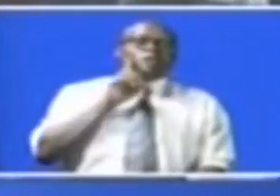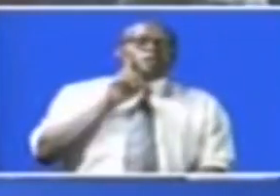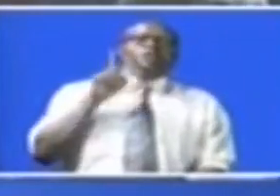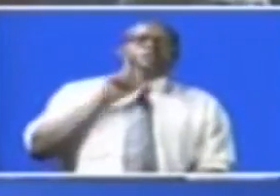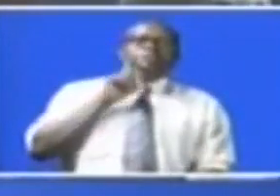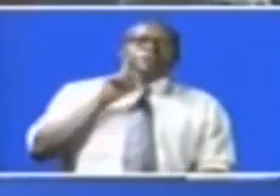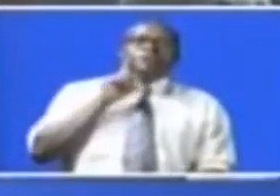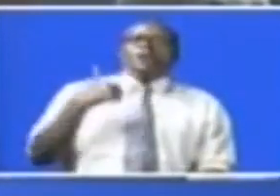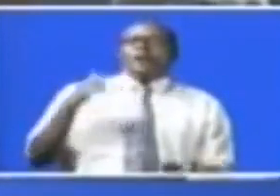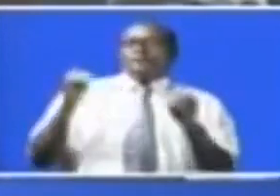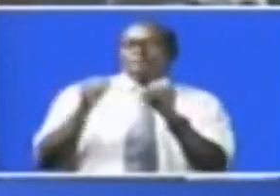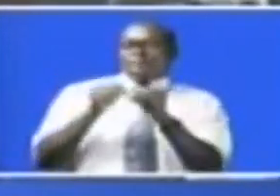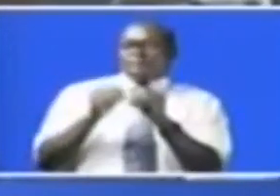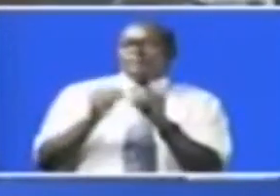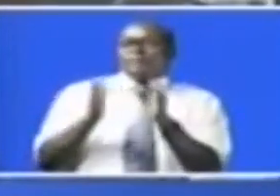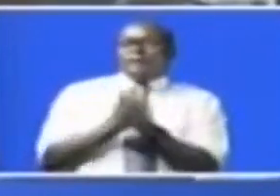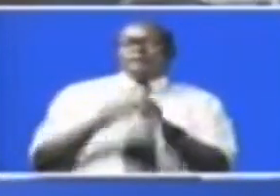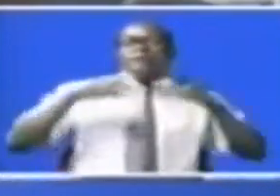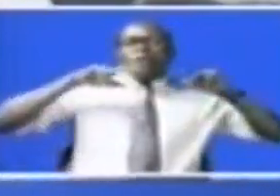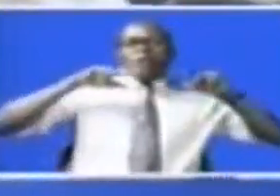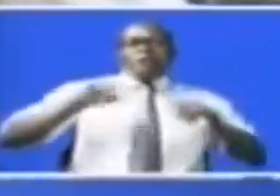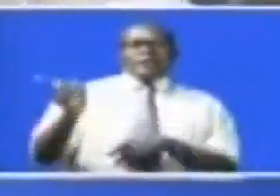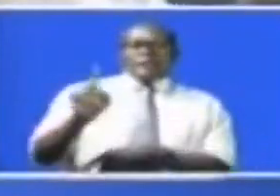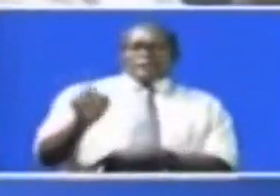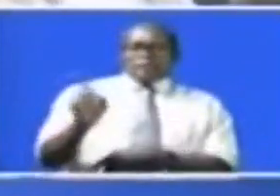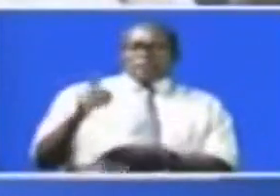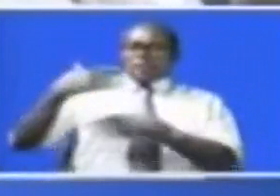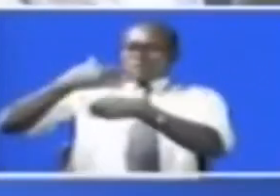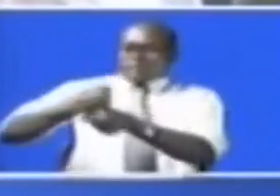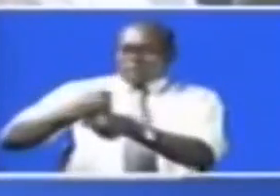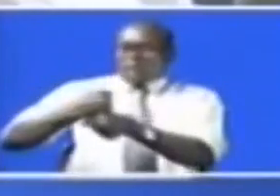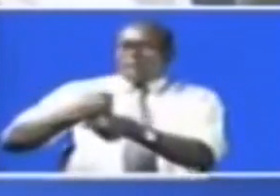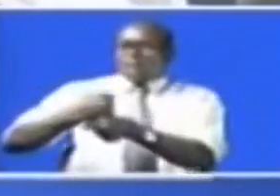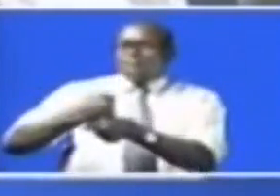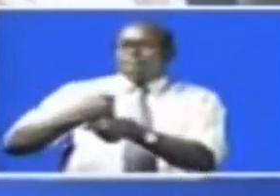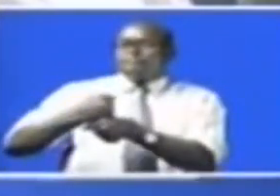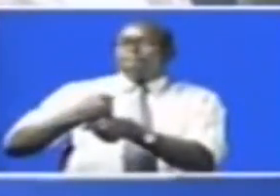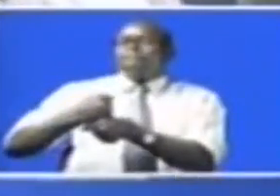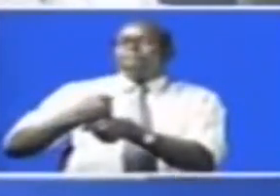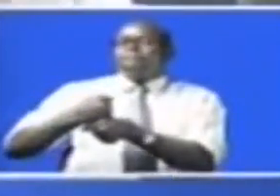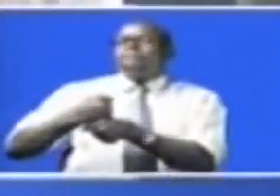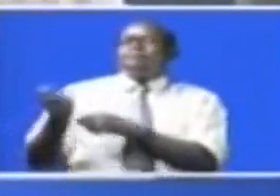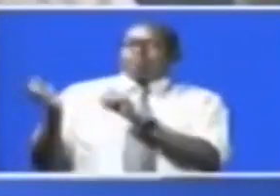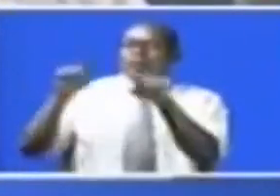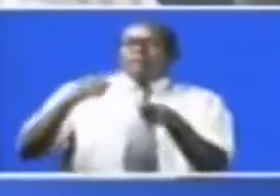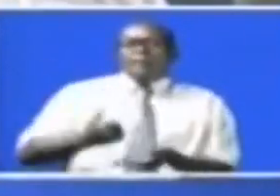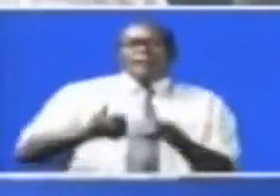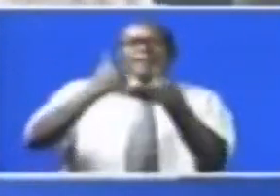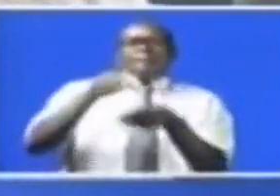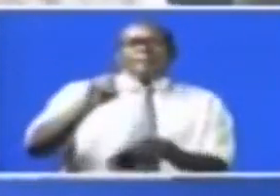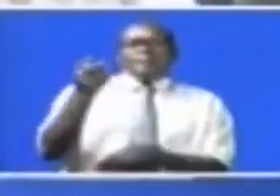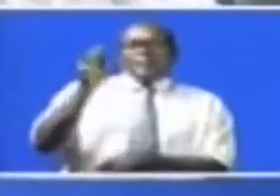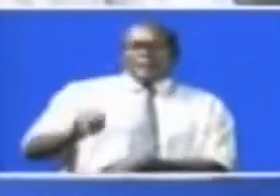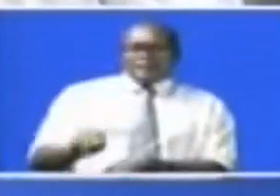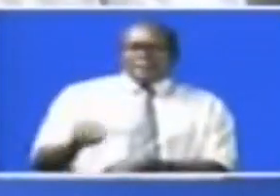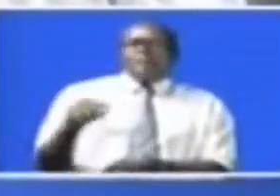kesho iko mkutano at Sarova Hotel on all stakeholders to deal with Maya dam.